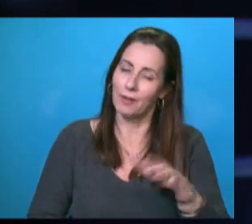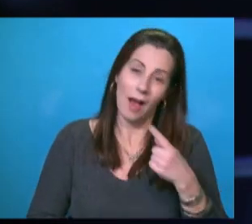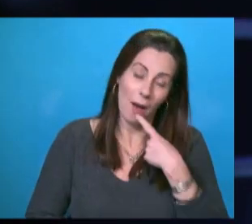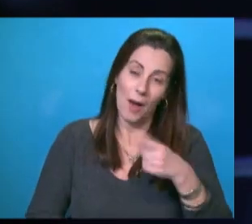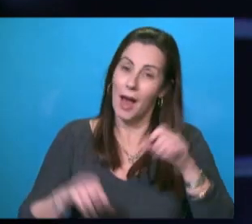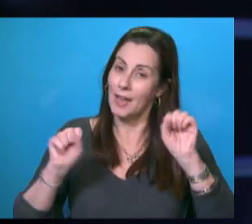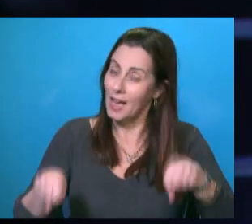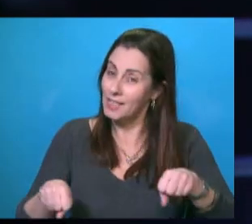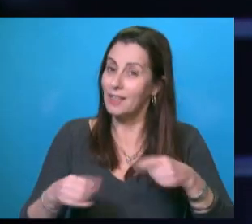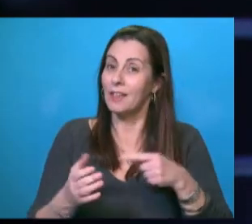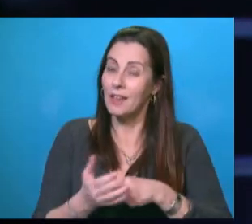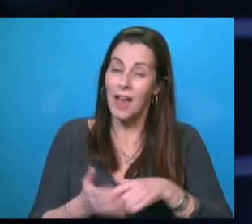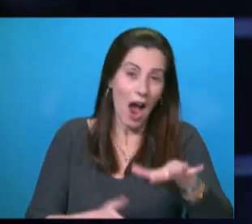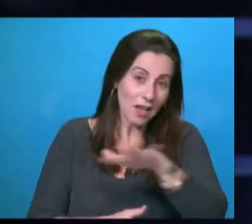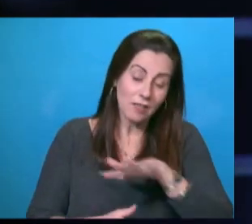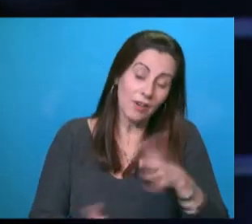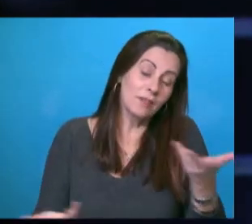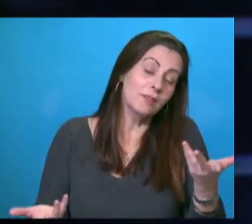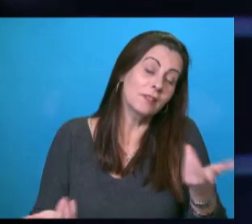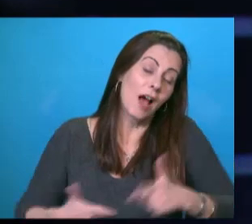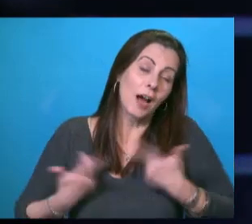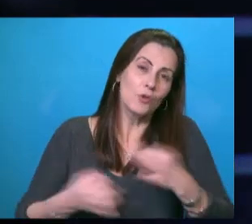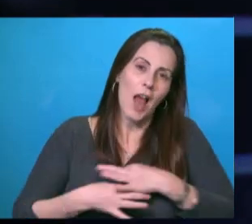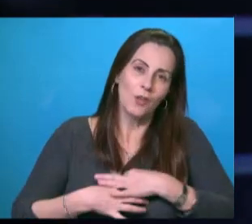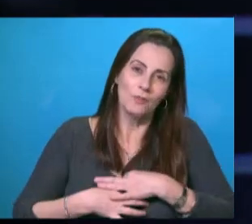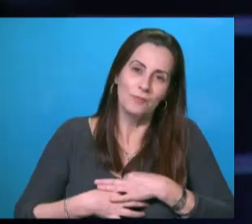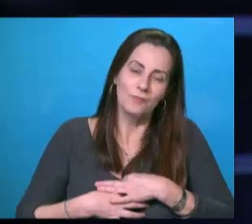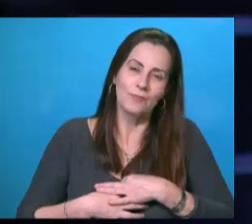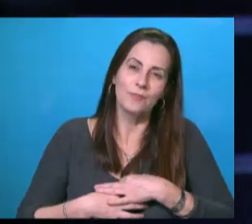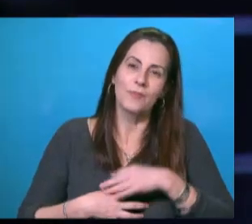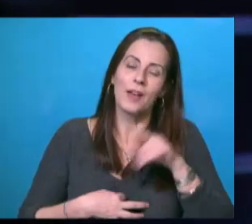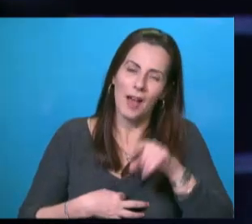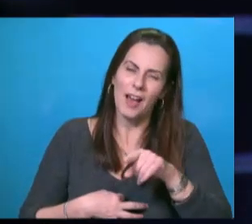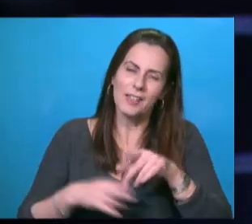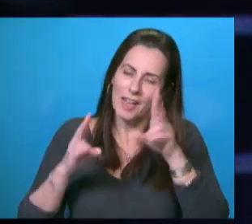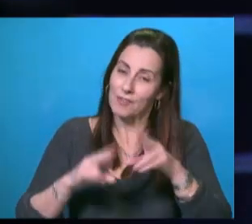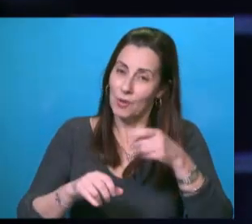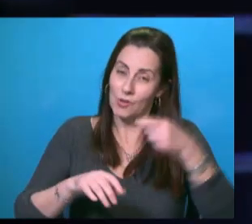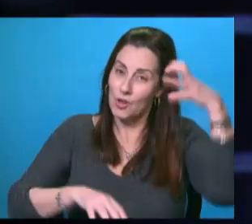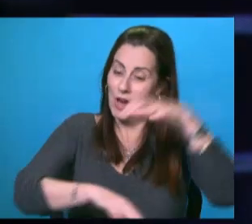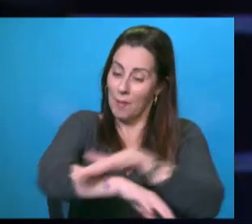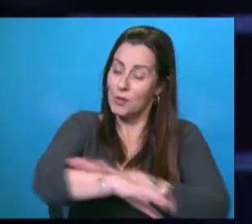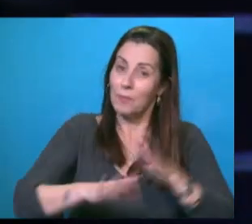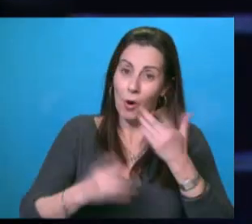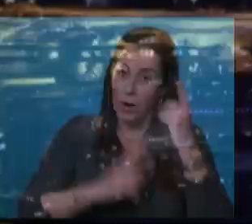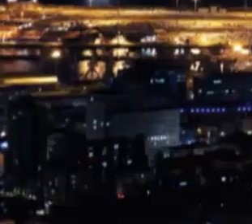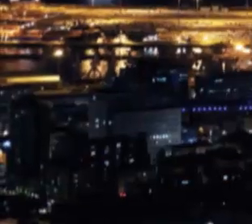כי הסביבה היא הקן של החיים שלנו. אז בפלאו הפסיקו למרוח. מה אצלנו? בואו